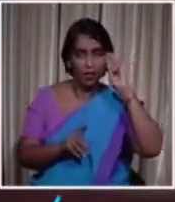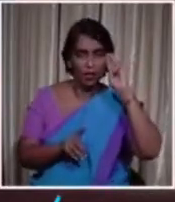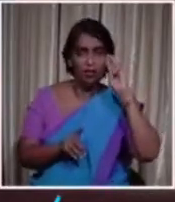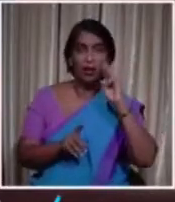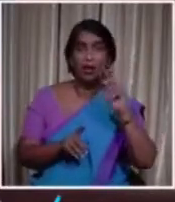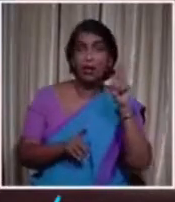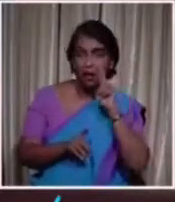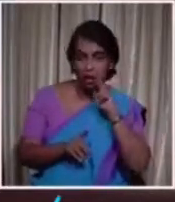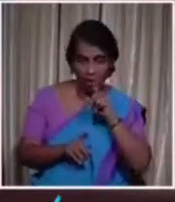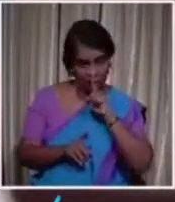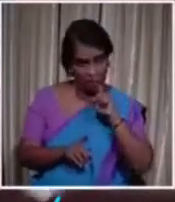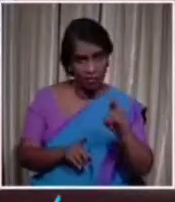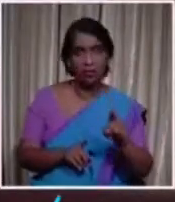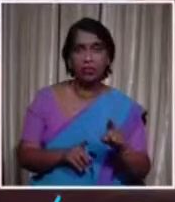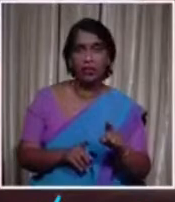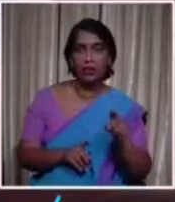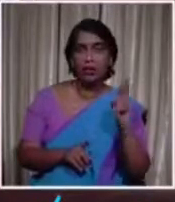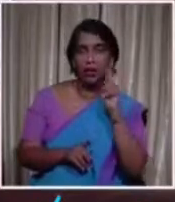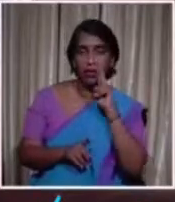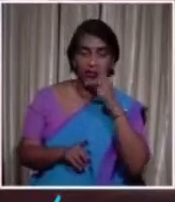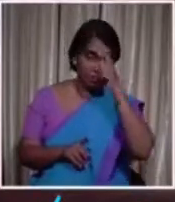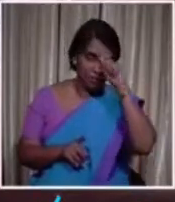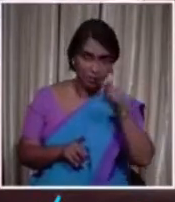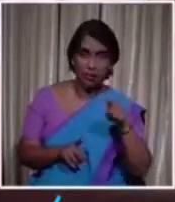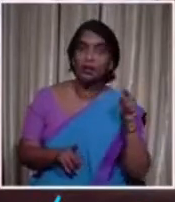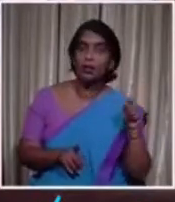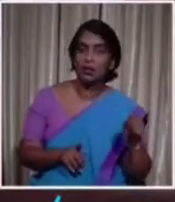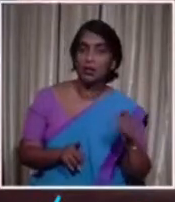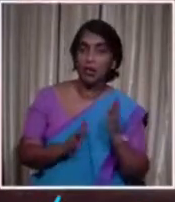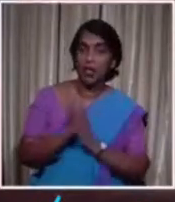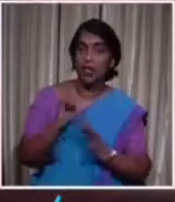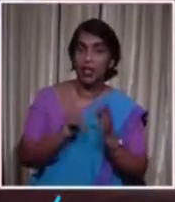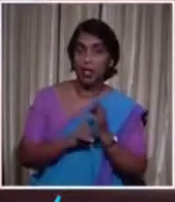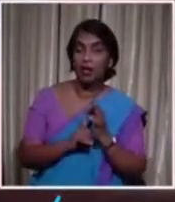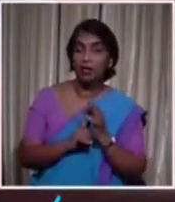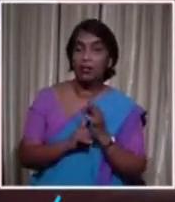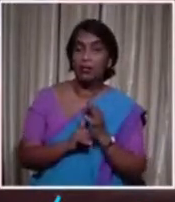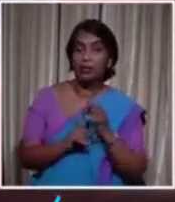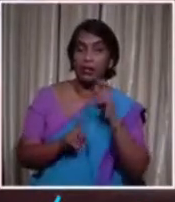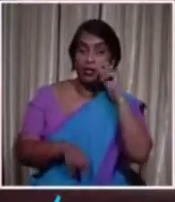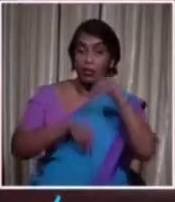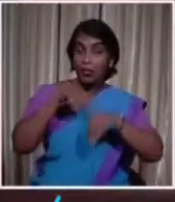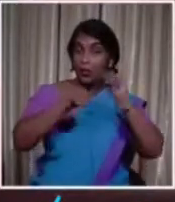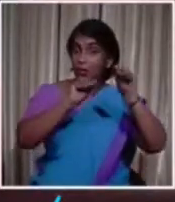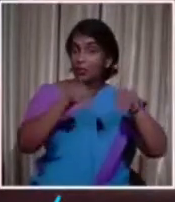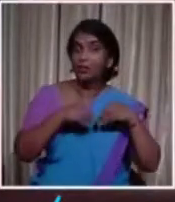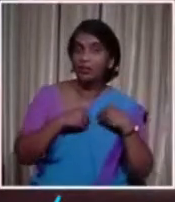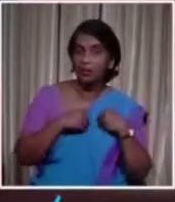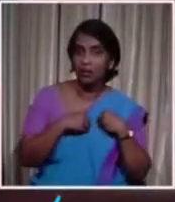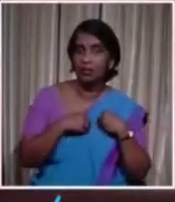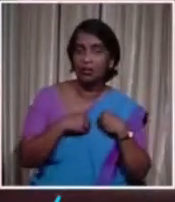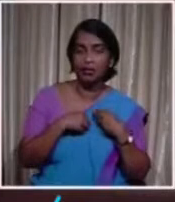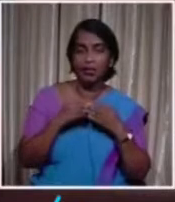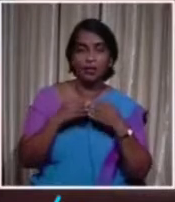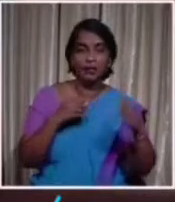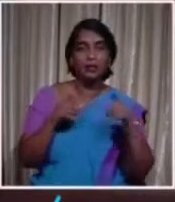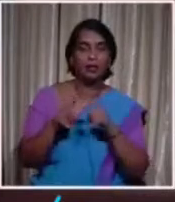मेतमा पुरंदुना विक्रम सिंह मेतमाट मंत्री मत हेम जनमते आवे दिदास दहन